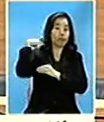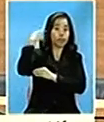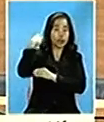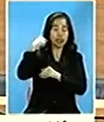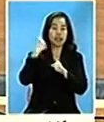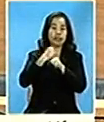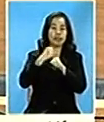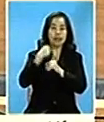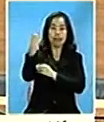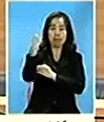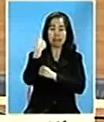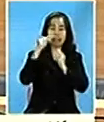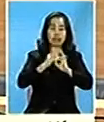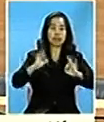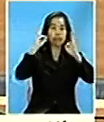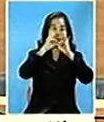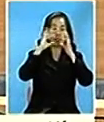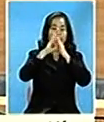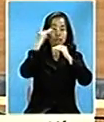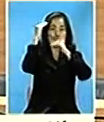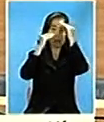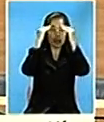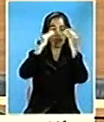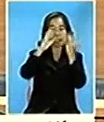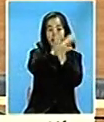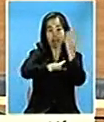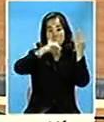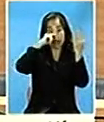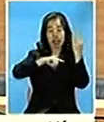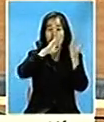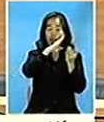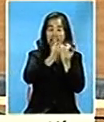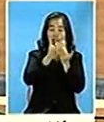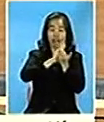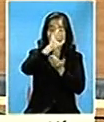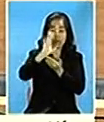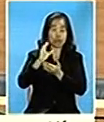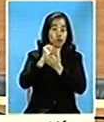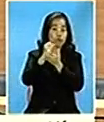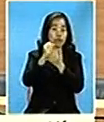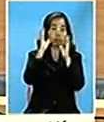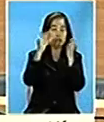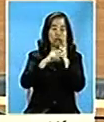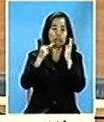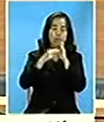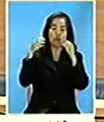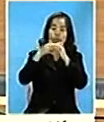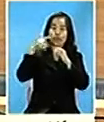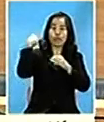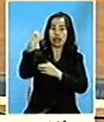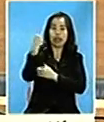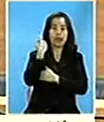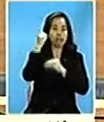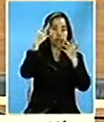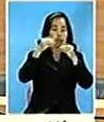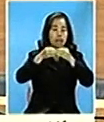พลังสำคัญในการพัฒนาประเทศแล้วเนี่ยโดยไม่เอางบประมาณเนี่ยไปช่วยเขาเนี่ยแล้วเขาจะแข็งแรงได้อย่างไรเขาจะเติบโ